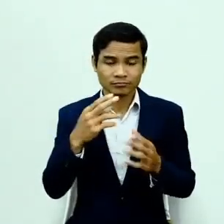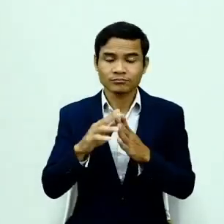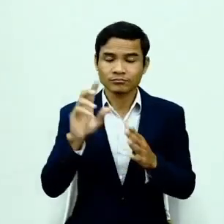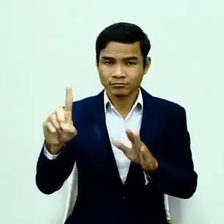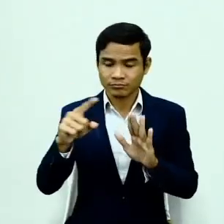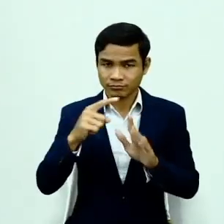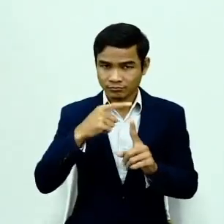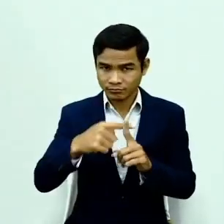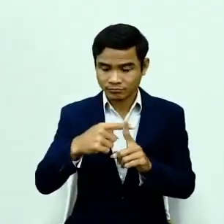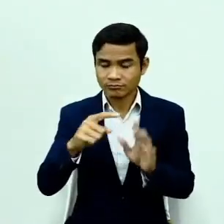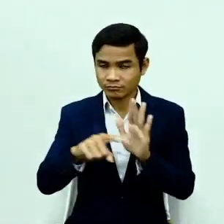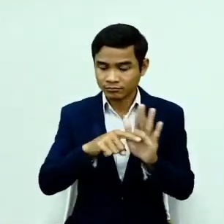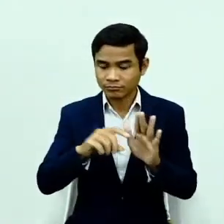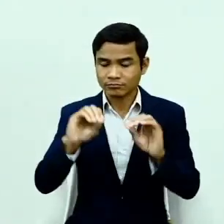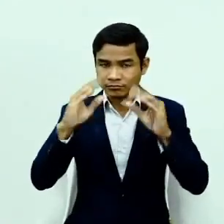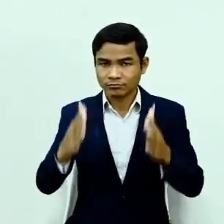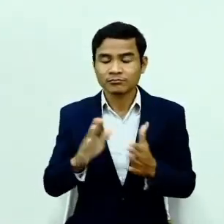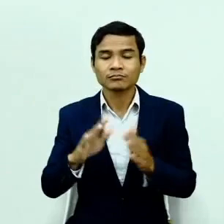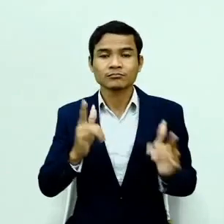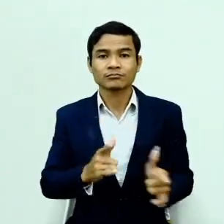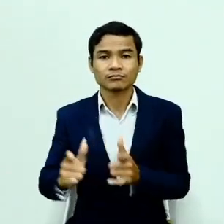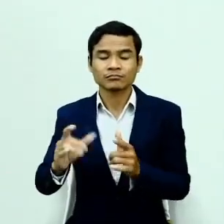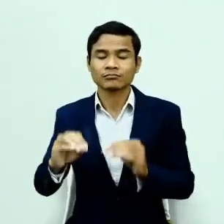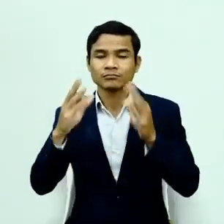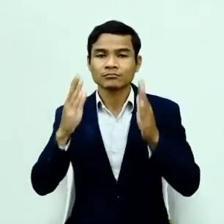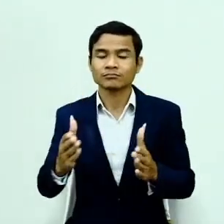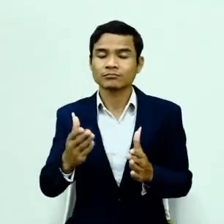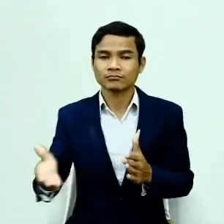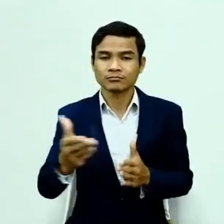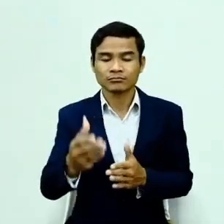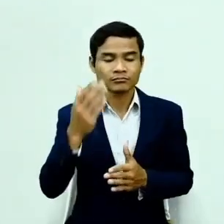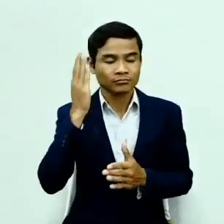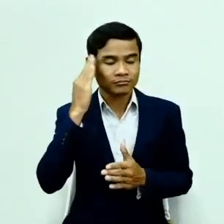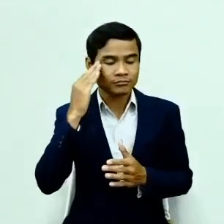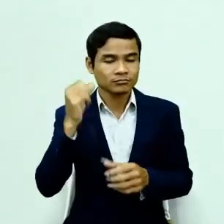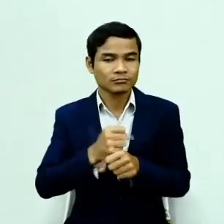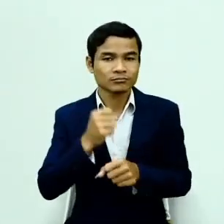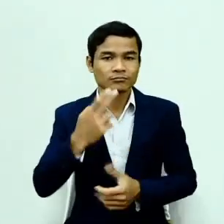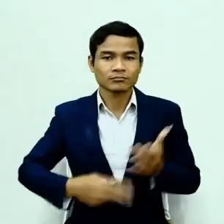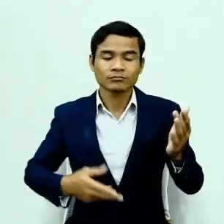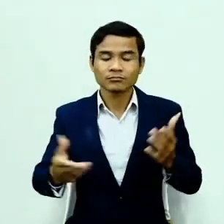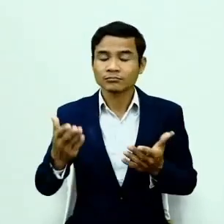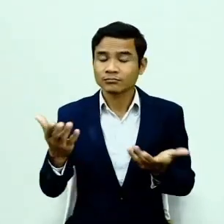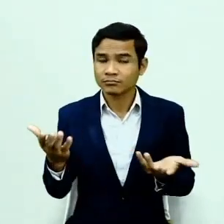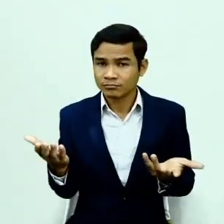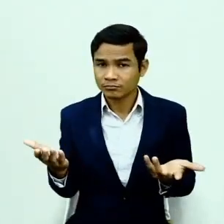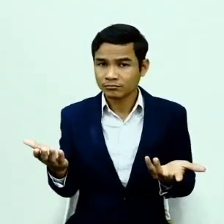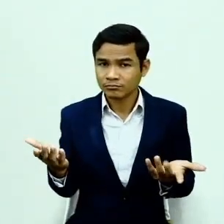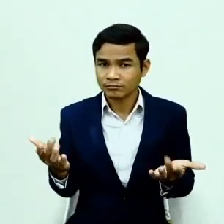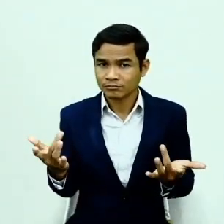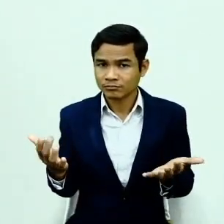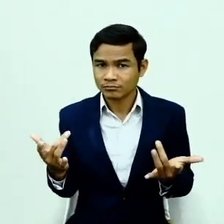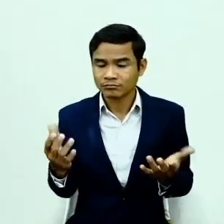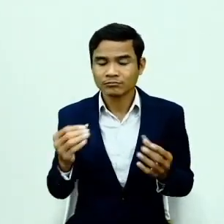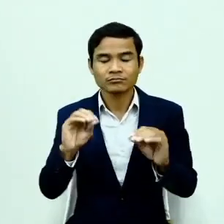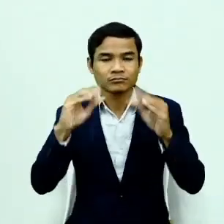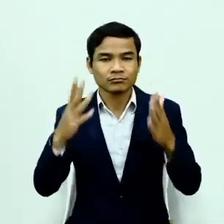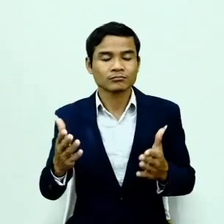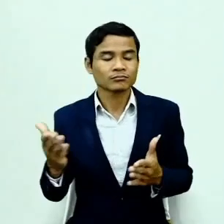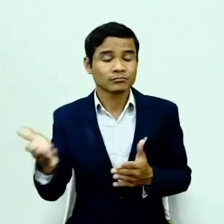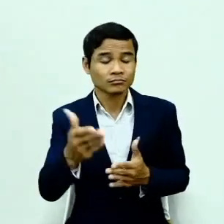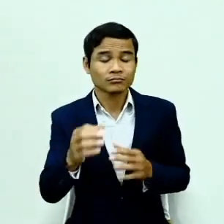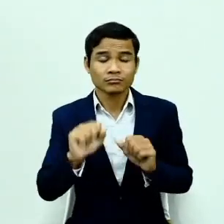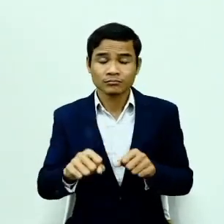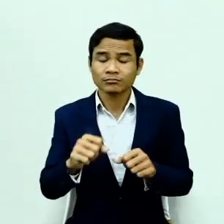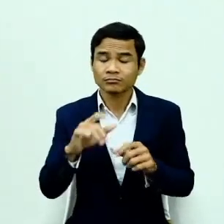này cổ nè. Chẳng rồi biết là cụ thua bạp ní con đang tới thay này cụ cầm phong này thua vậy cơ nè. Chá này cụ cầm phong tay.